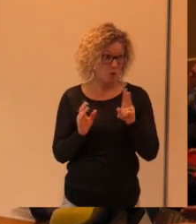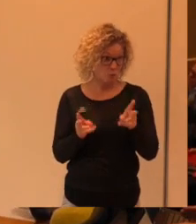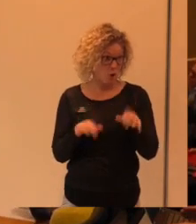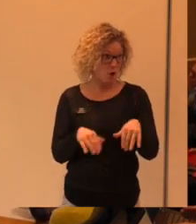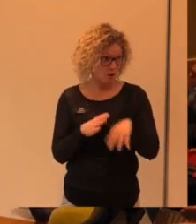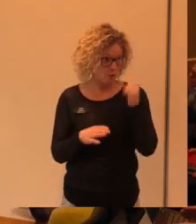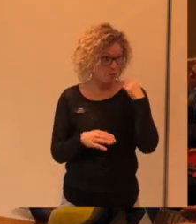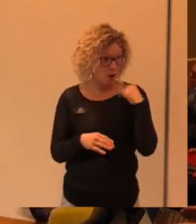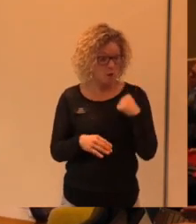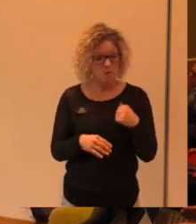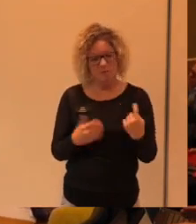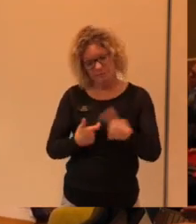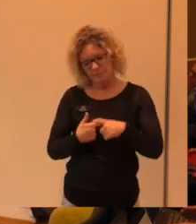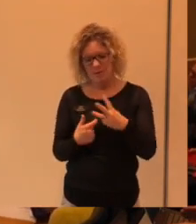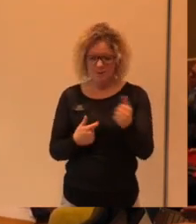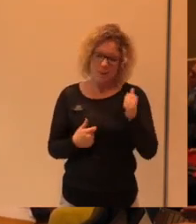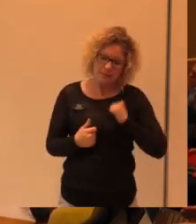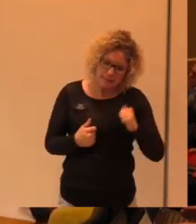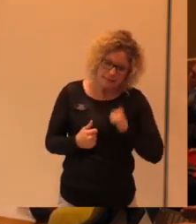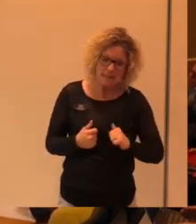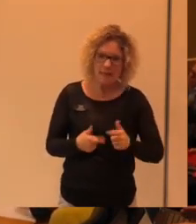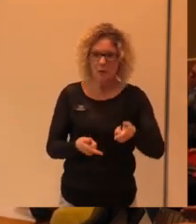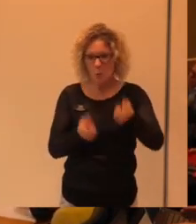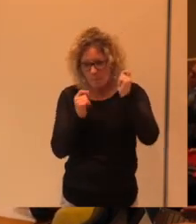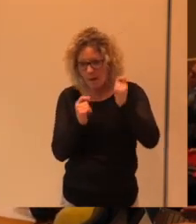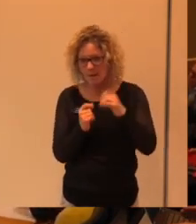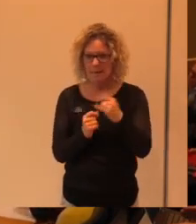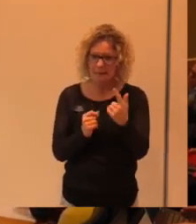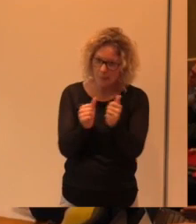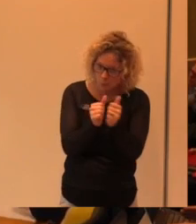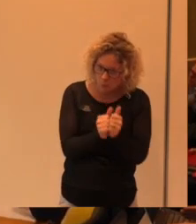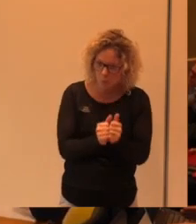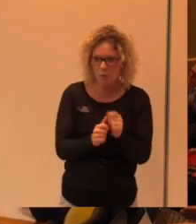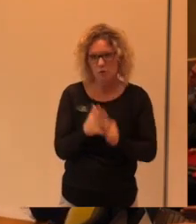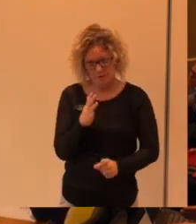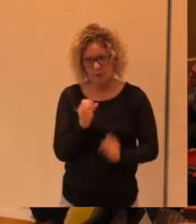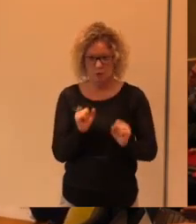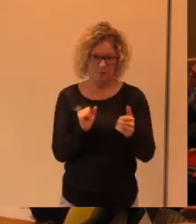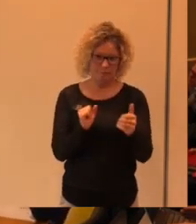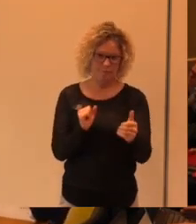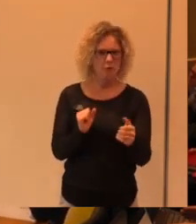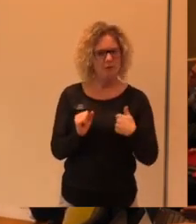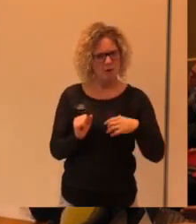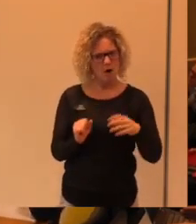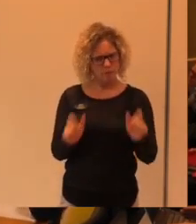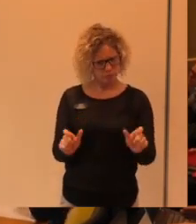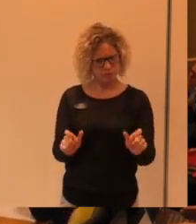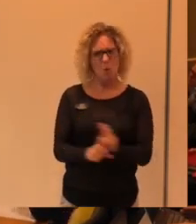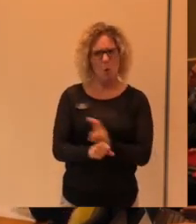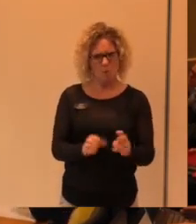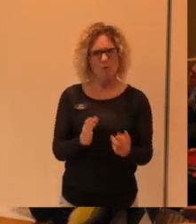innan. Kring webbtillgänglighet och upphandling av IT-produkter och så. Så att vi har bra koll på det.